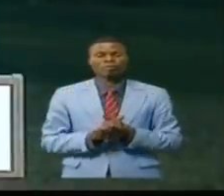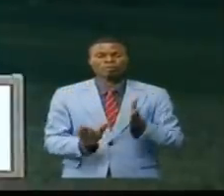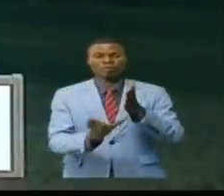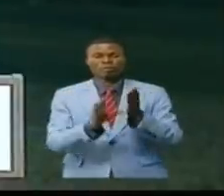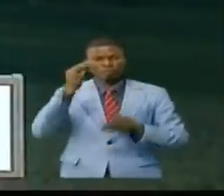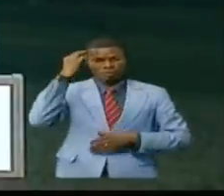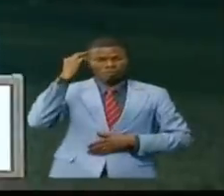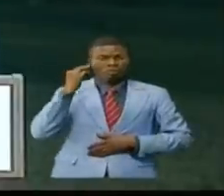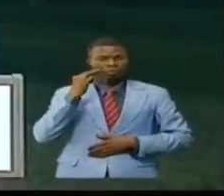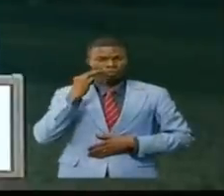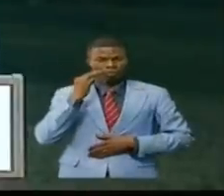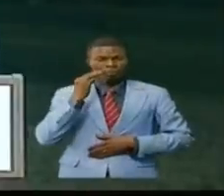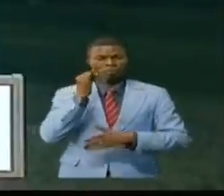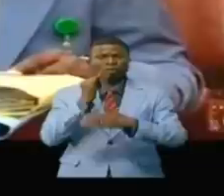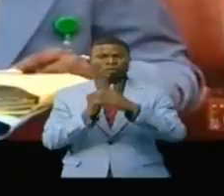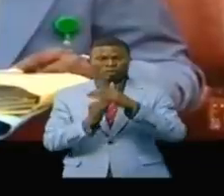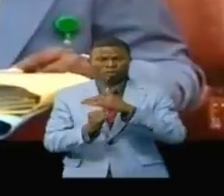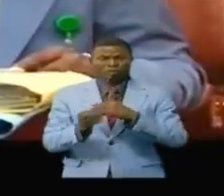vice-premier